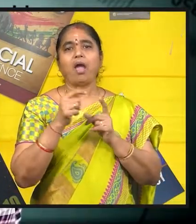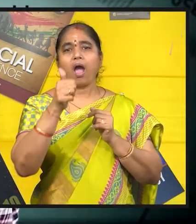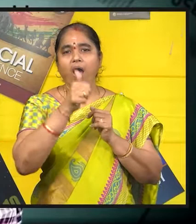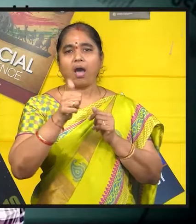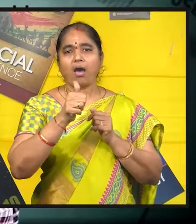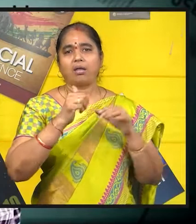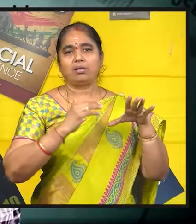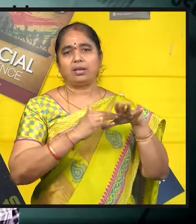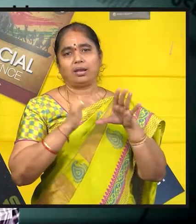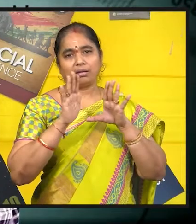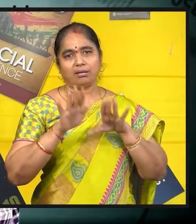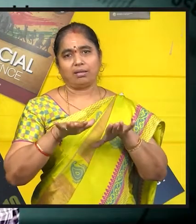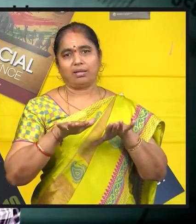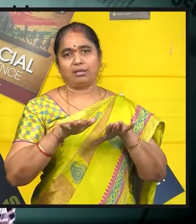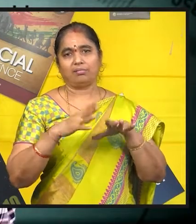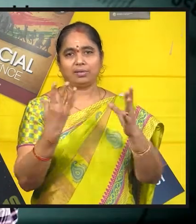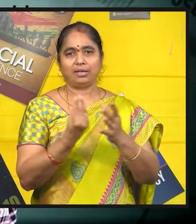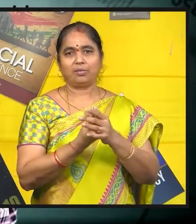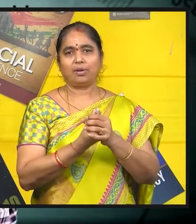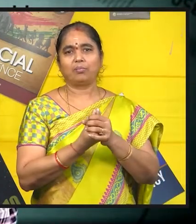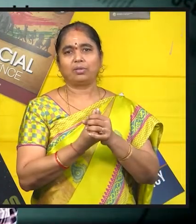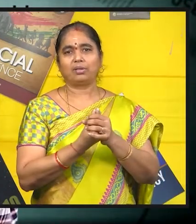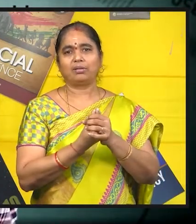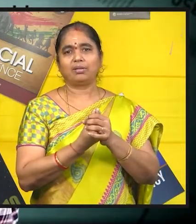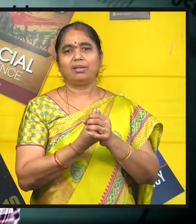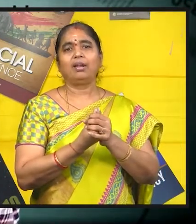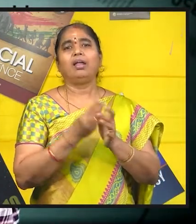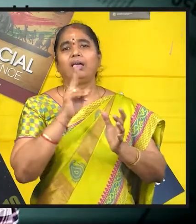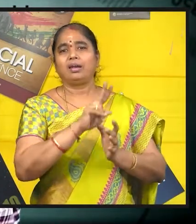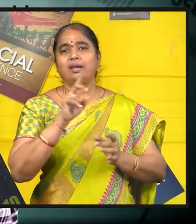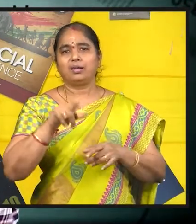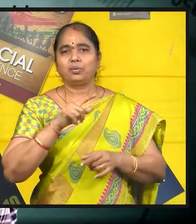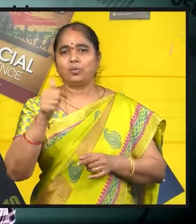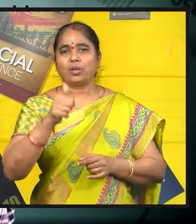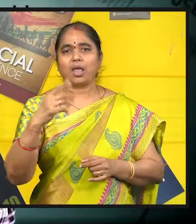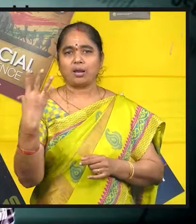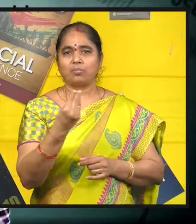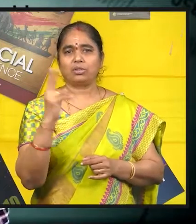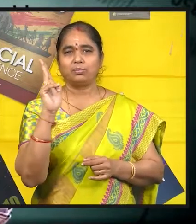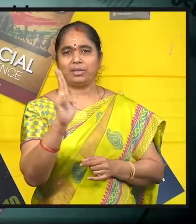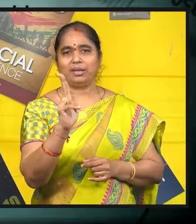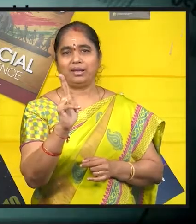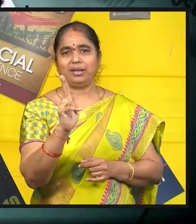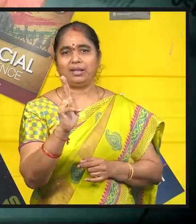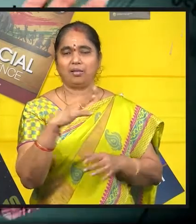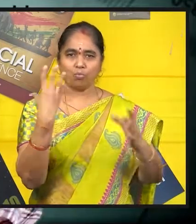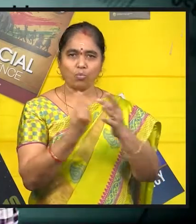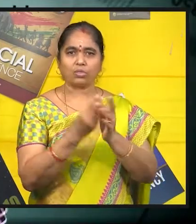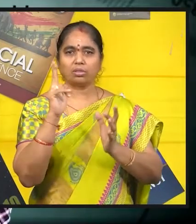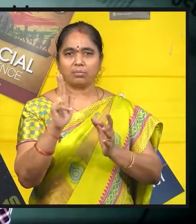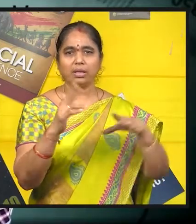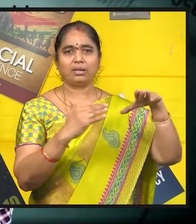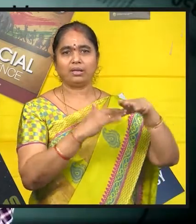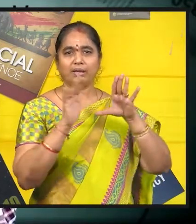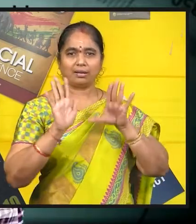வரும்பொழுது அதில் 6 எலக்ட்ரான்கள் இருக்க முடியும். இந்த ரெண்டையும் கூட்டினீங்கன்னு சொன்னால் 2 + 6 தட் இஸ் ஈக்குவல் டு 8. அப்போ அதில் வந்து 8